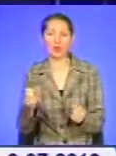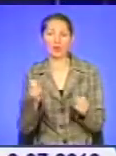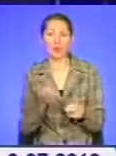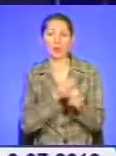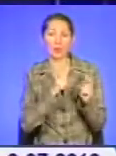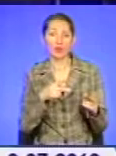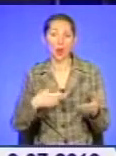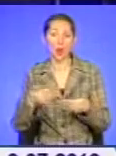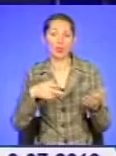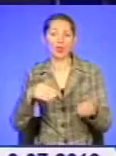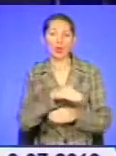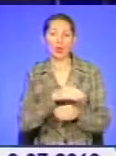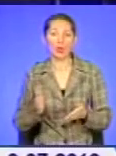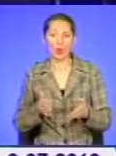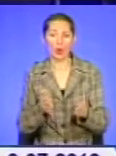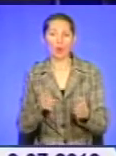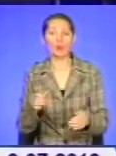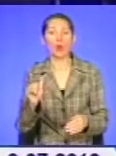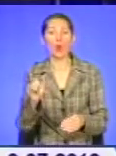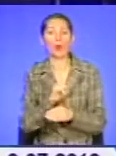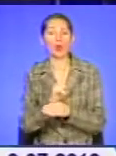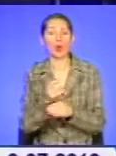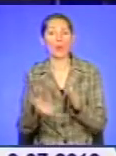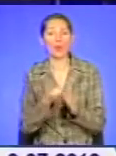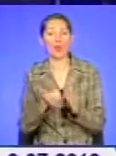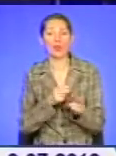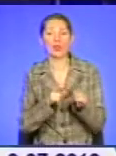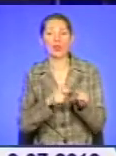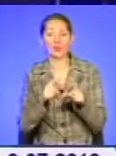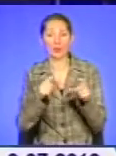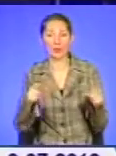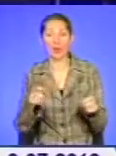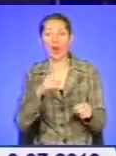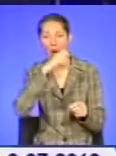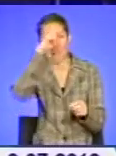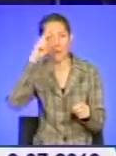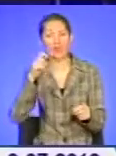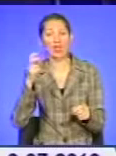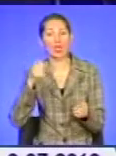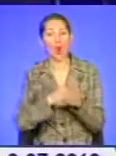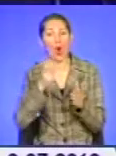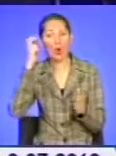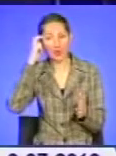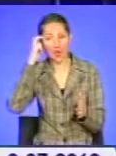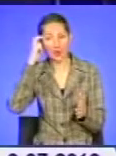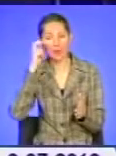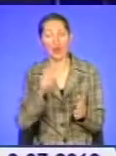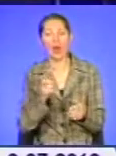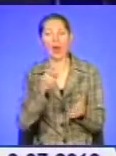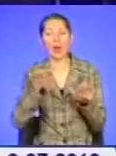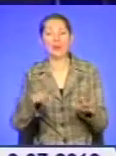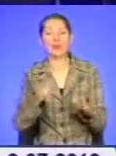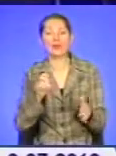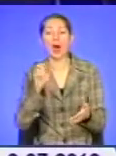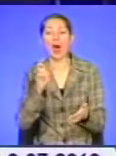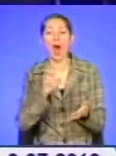у Тернополі бракує залізничних квитків на південь та до Києва. На популярні маршрути місця бронюють у перші години відкриття